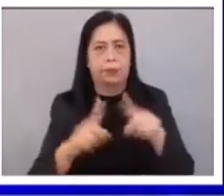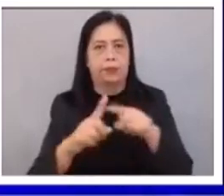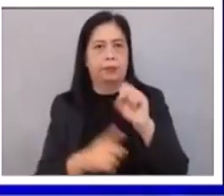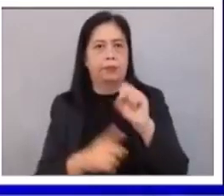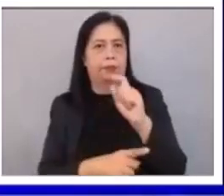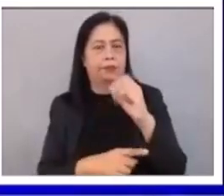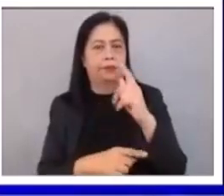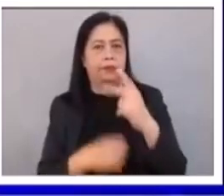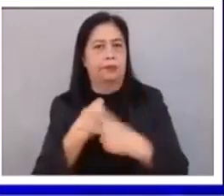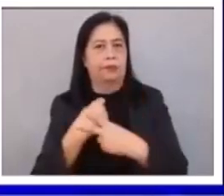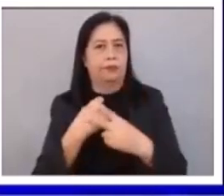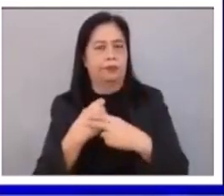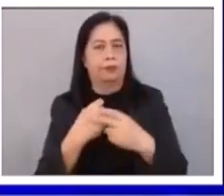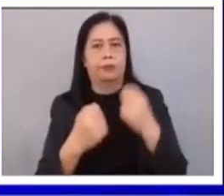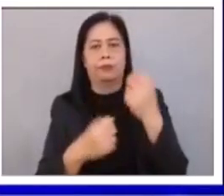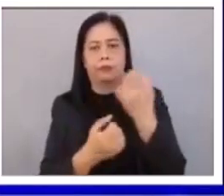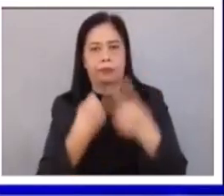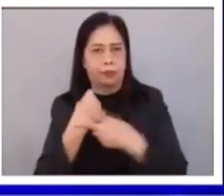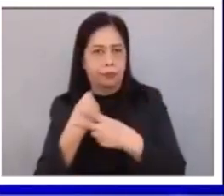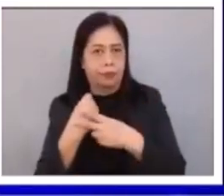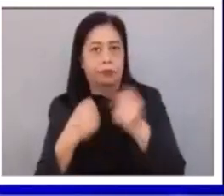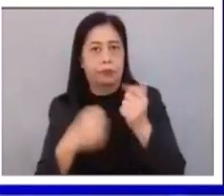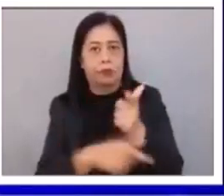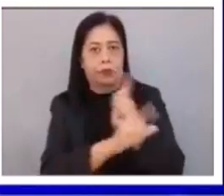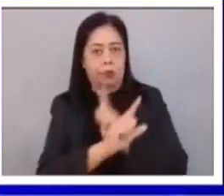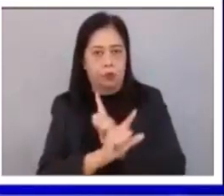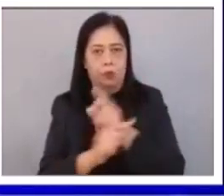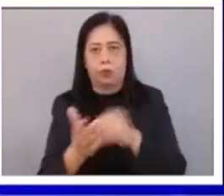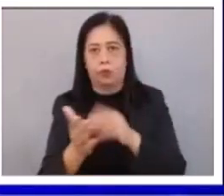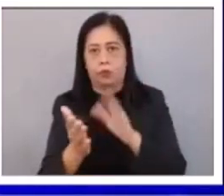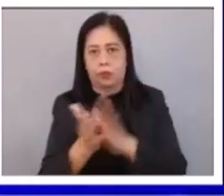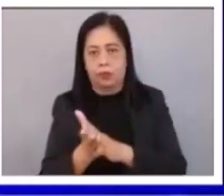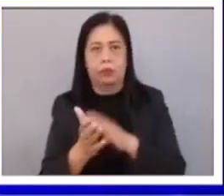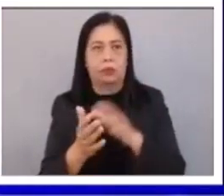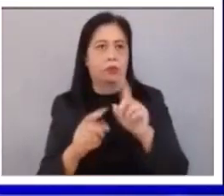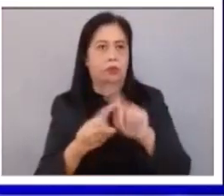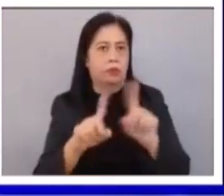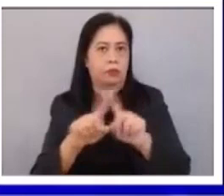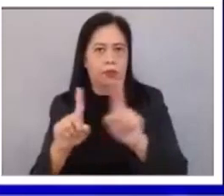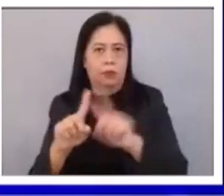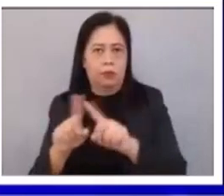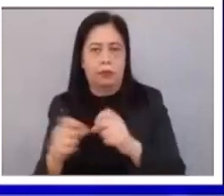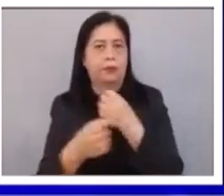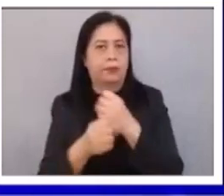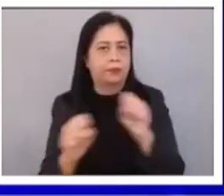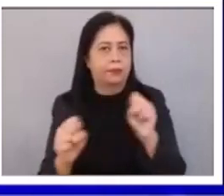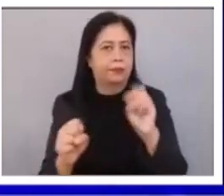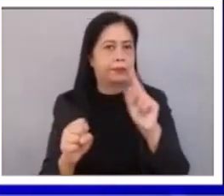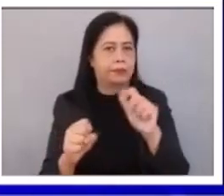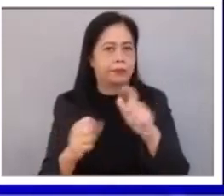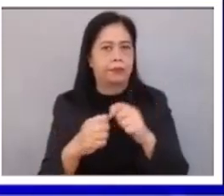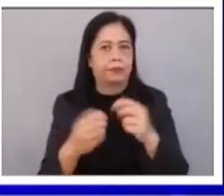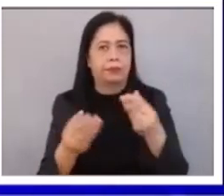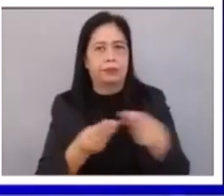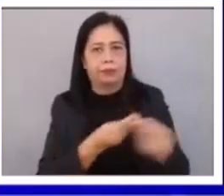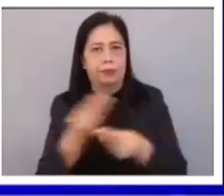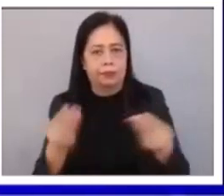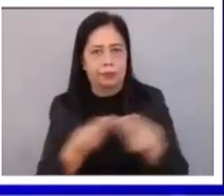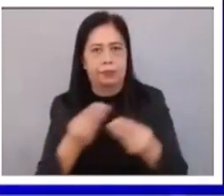loan activities, credit cooperative activity and commodity contract